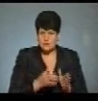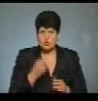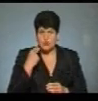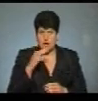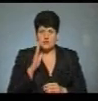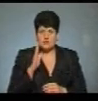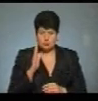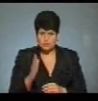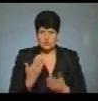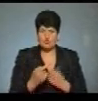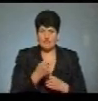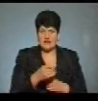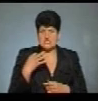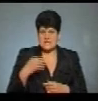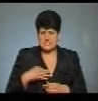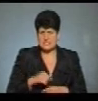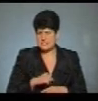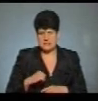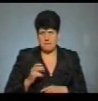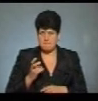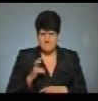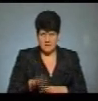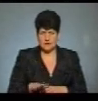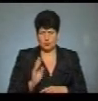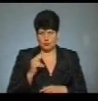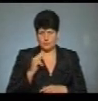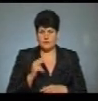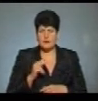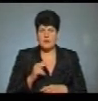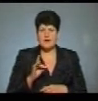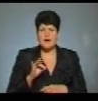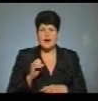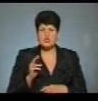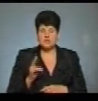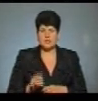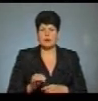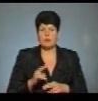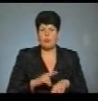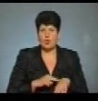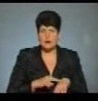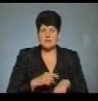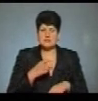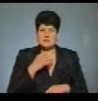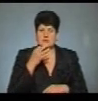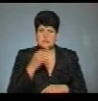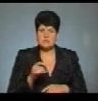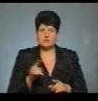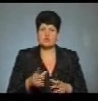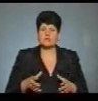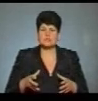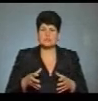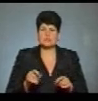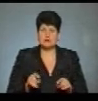буде, якщо ваш син з'явиться добровільно, визнає вину. Речник Нацполіції в області Сергій Крета повідомив, що